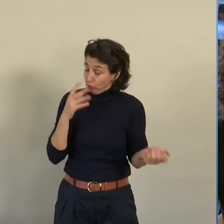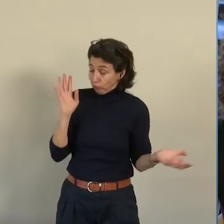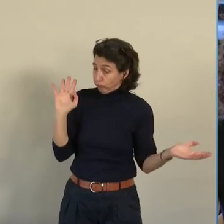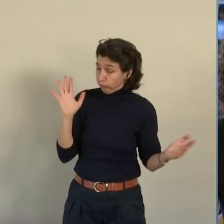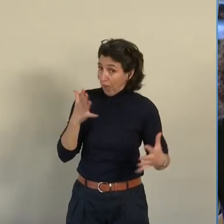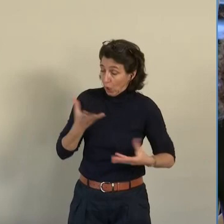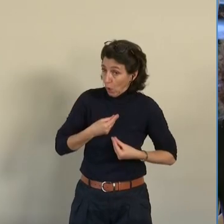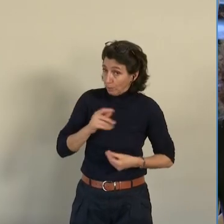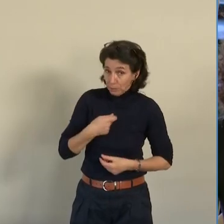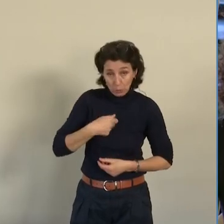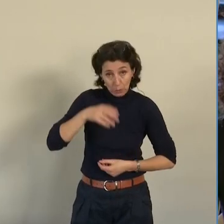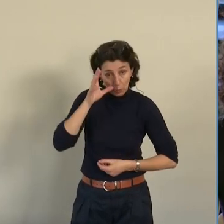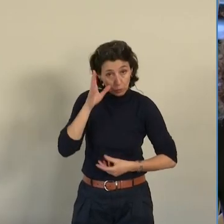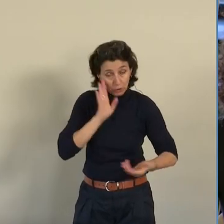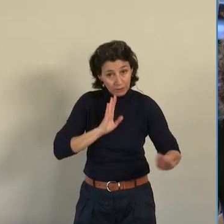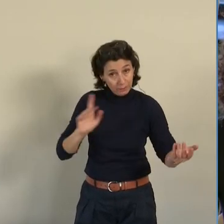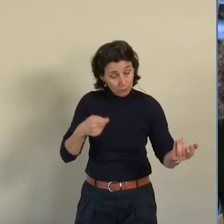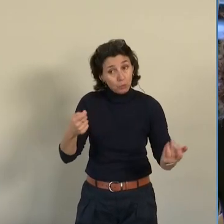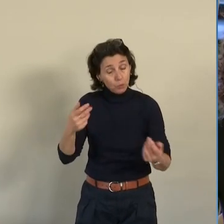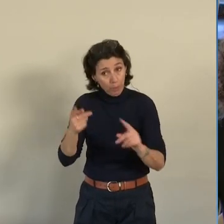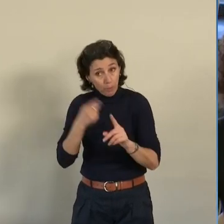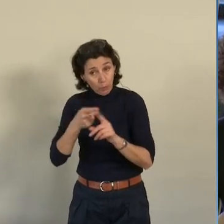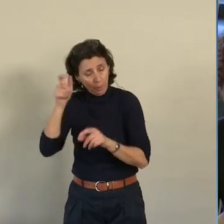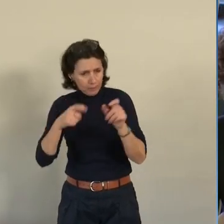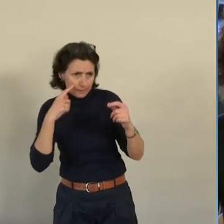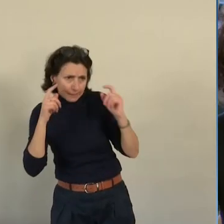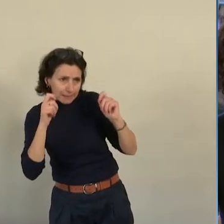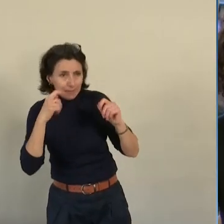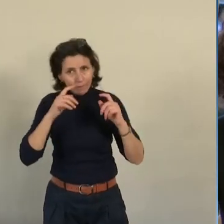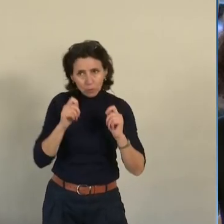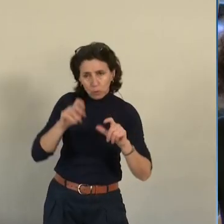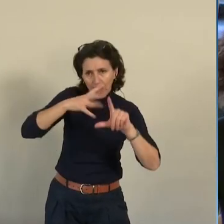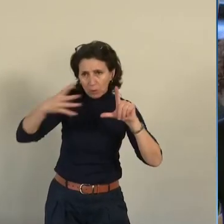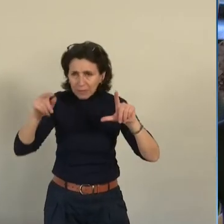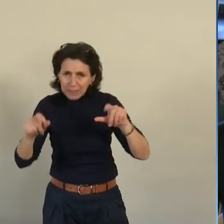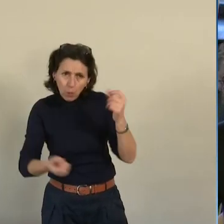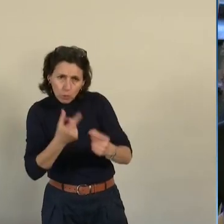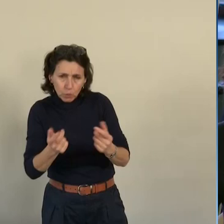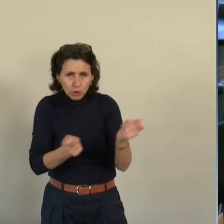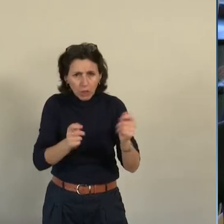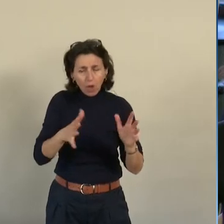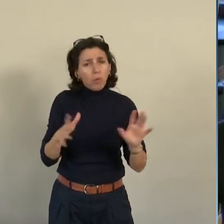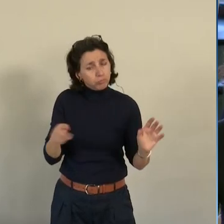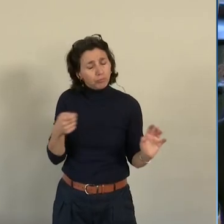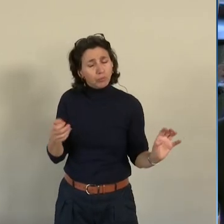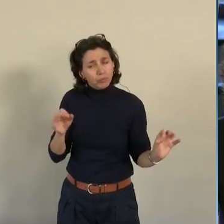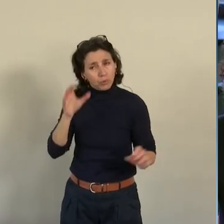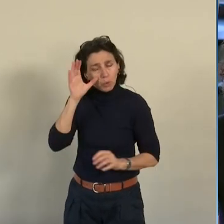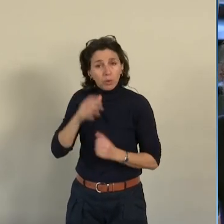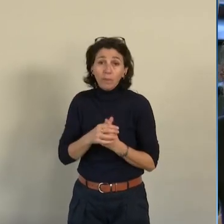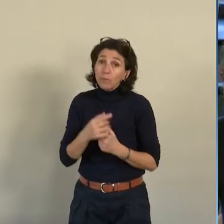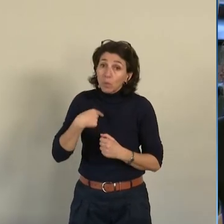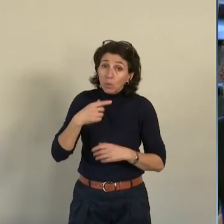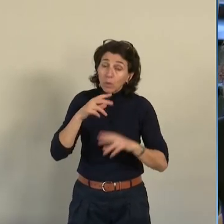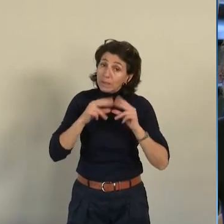besoin effectivement de de de de gens qui sont vigilants sur la question du calendrier l'utilisation des ressources sur les modalités nous avons expliqué que la ville ne pouvait pas il y